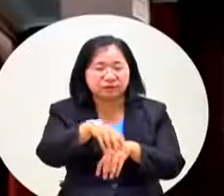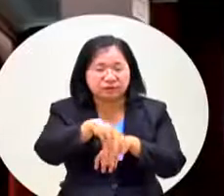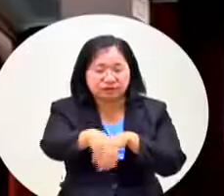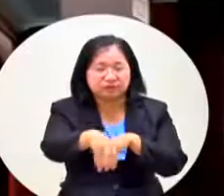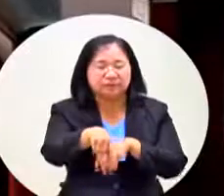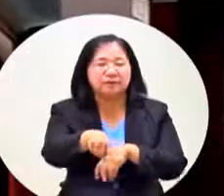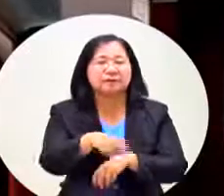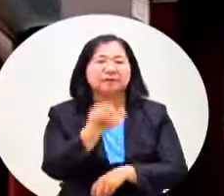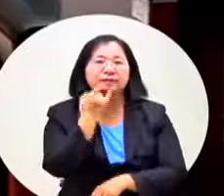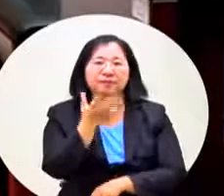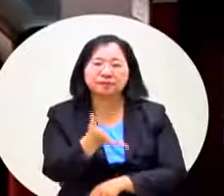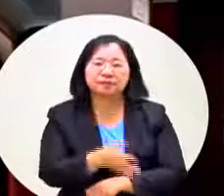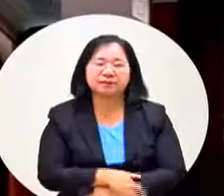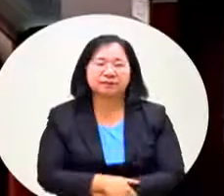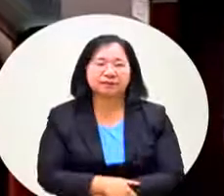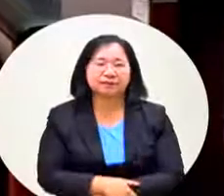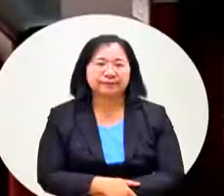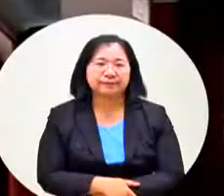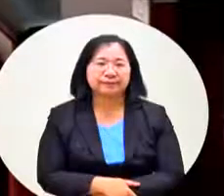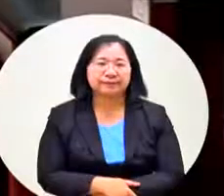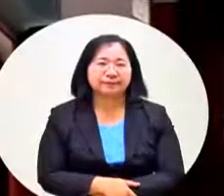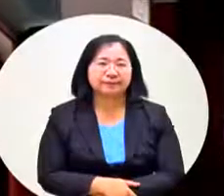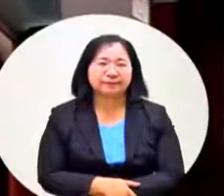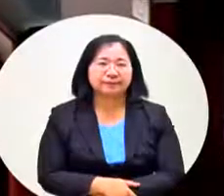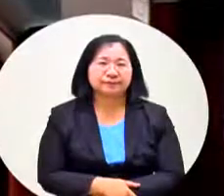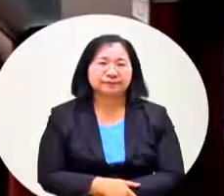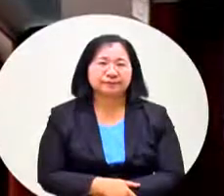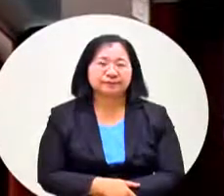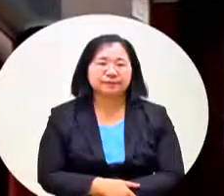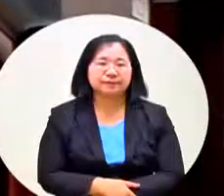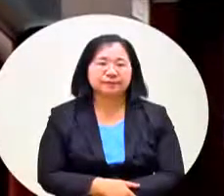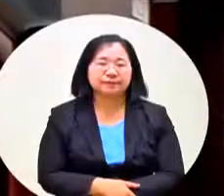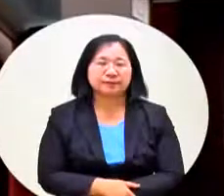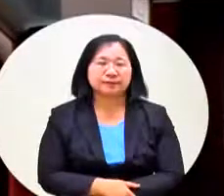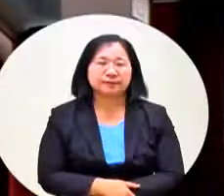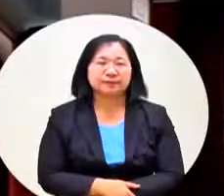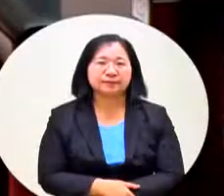对着。咱顶在争取讲，是毋是伫荷花园区内底